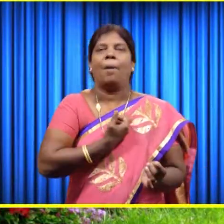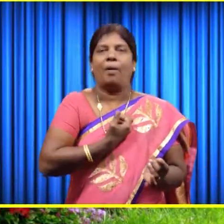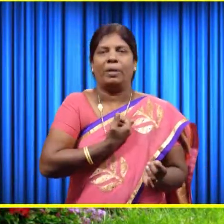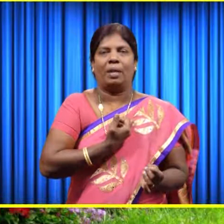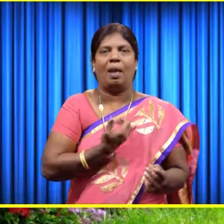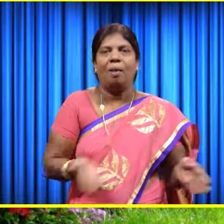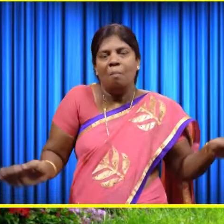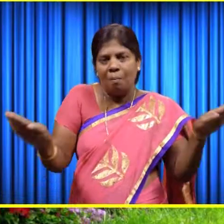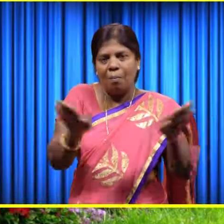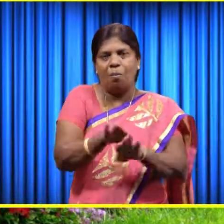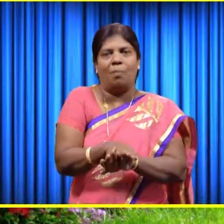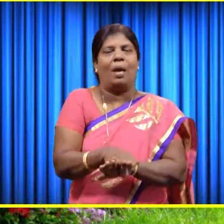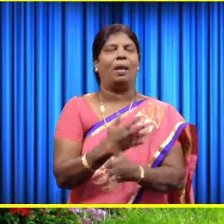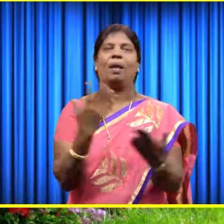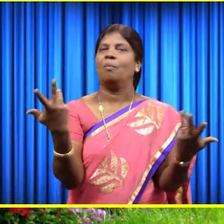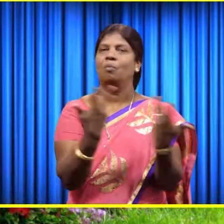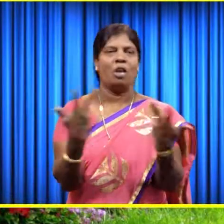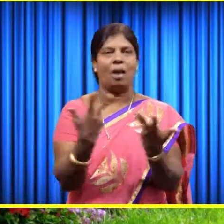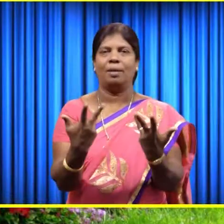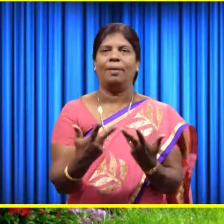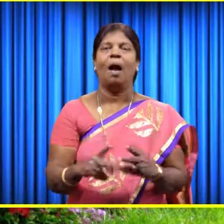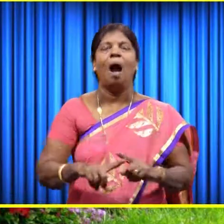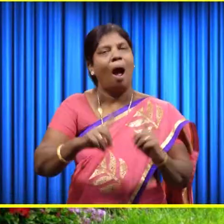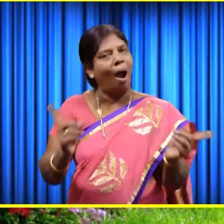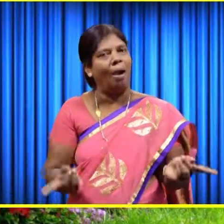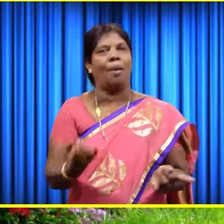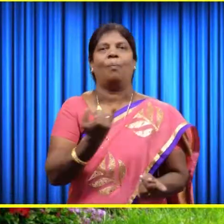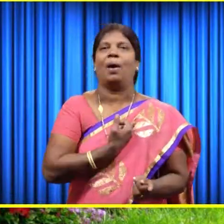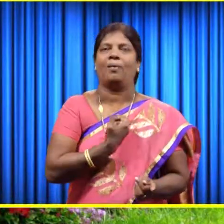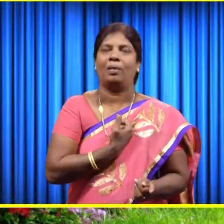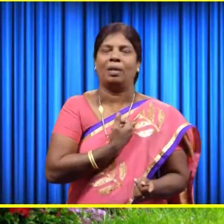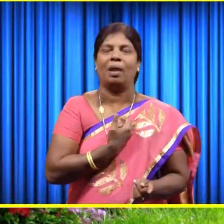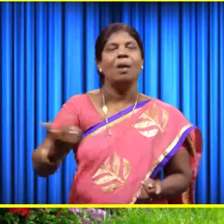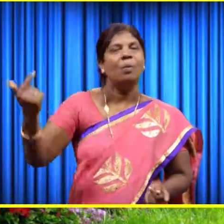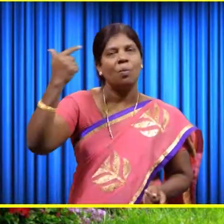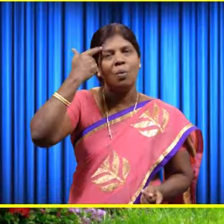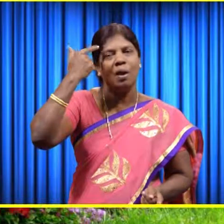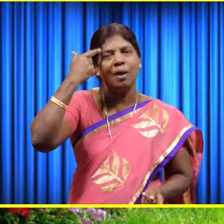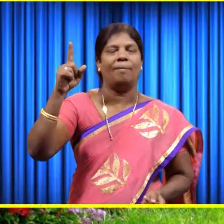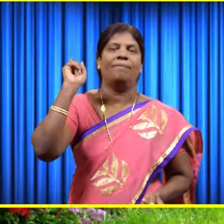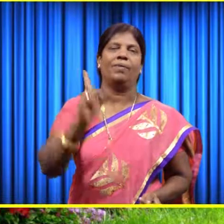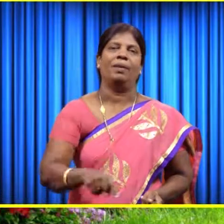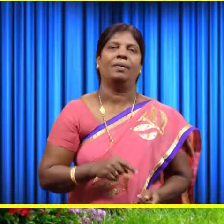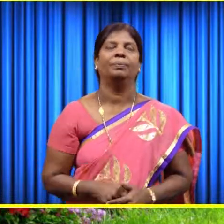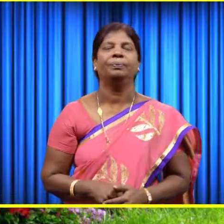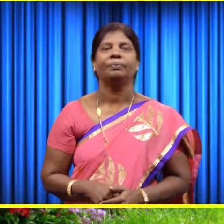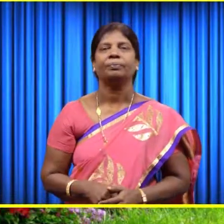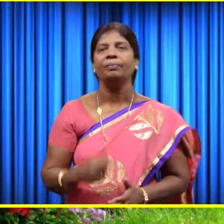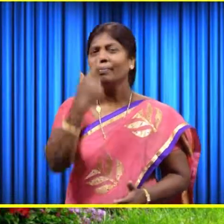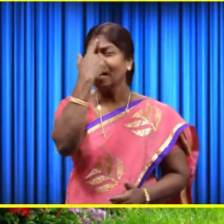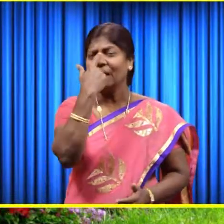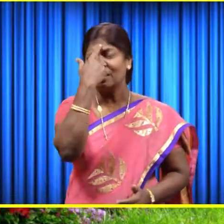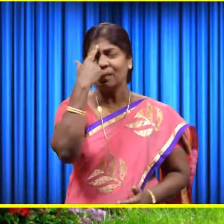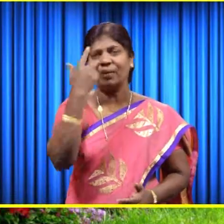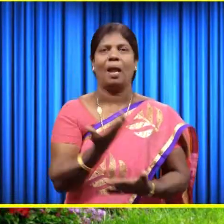மூடி மறைக்க முடியாது, ஆனால் உன்னுடைய பாவத்தை நீ உணர வேண்டும். எனவே